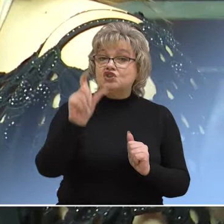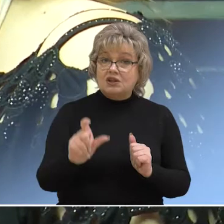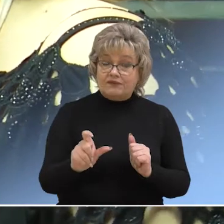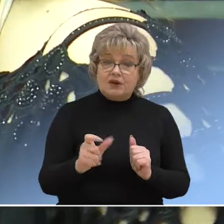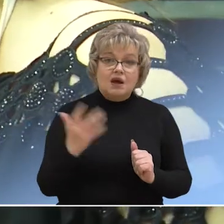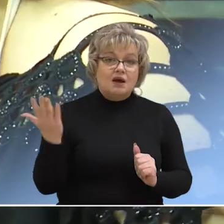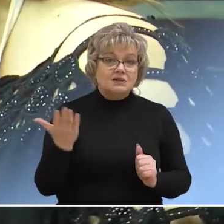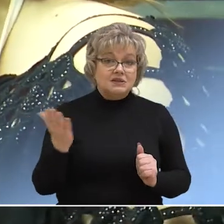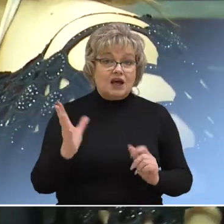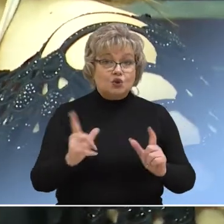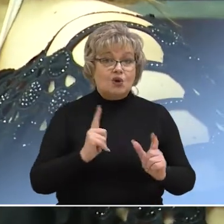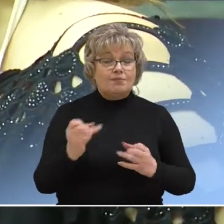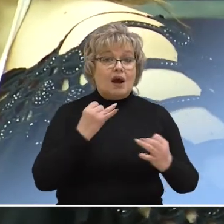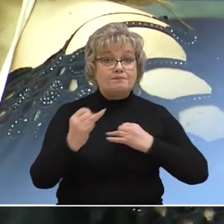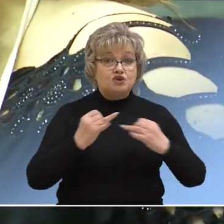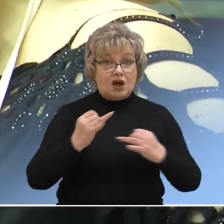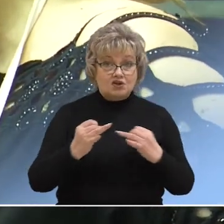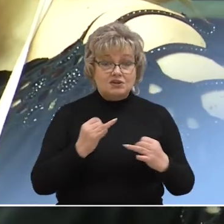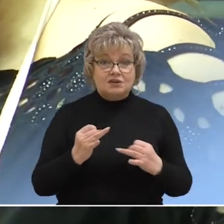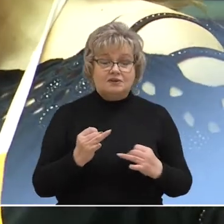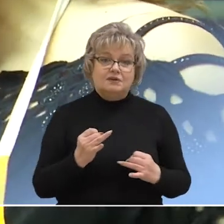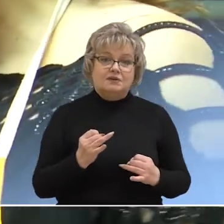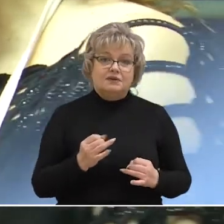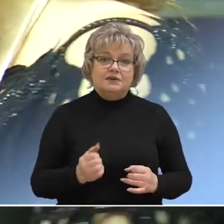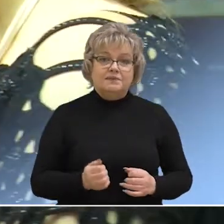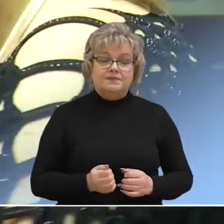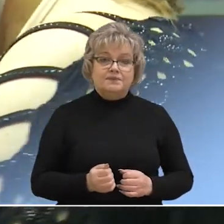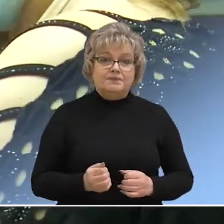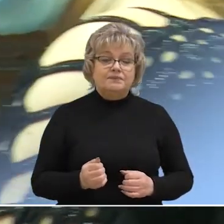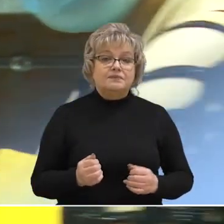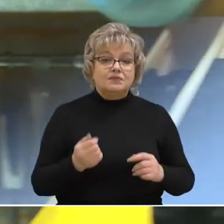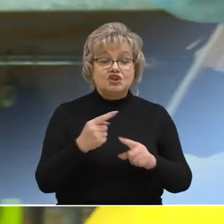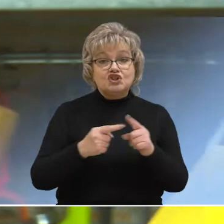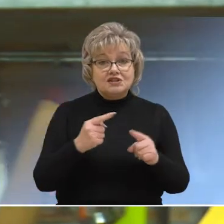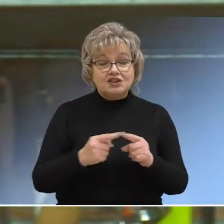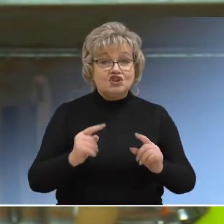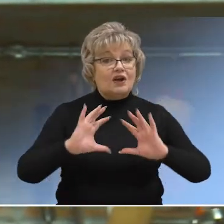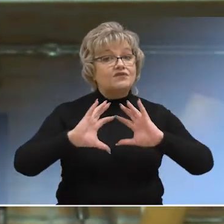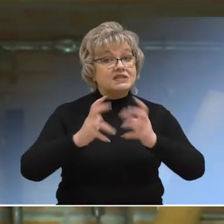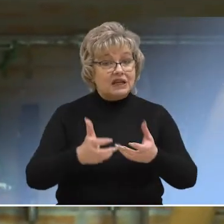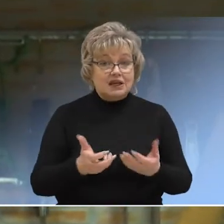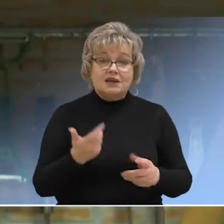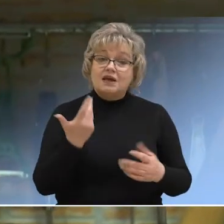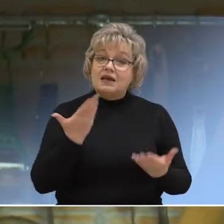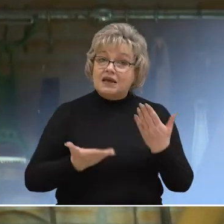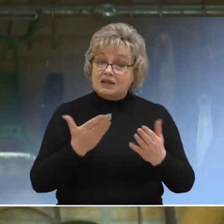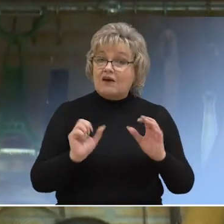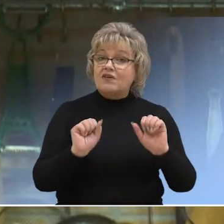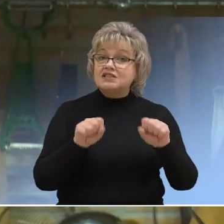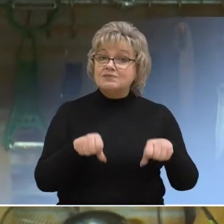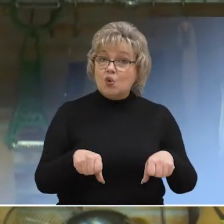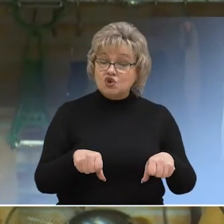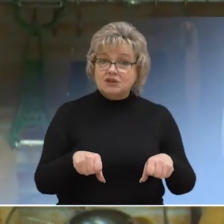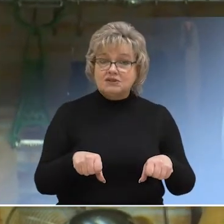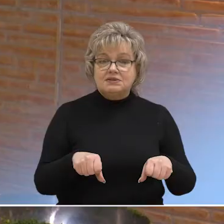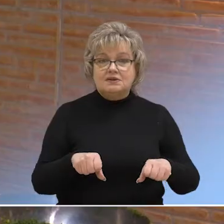да, с которым ты общаешься, это как да, частичка Вселенной, и это возможность